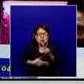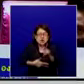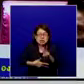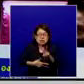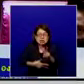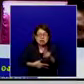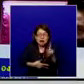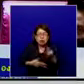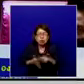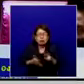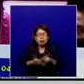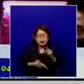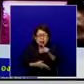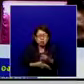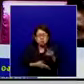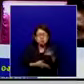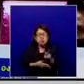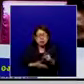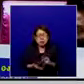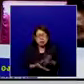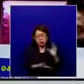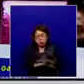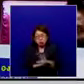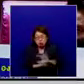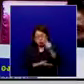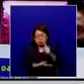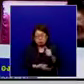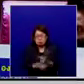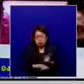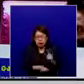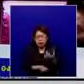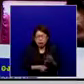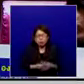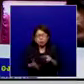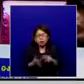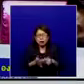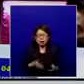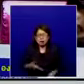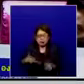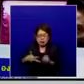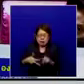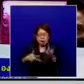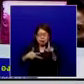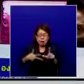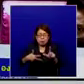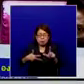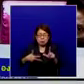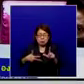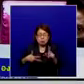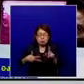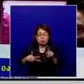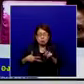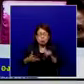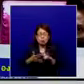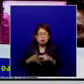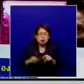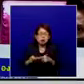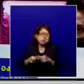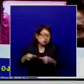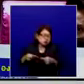ราอัดฉีดเงินช่วยเหลือปั๊บมันฟื้นปั้งเลย V shape นี่ L shape แปลว่าอะไรครับลากยาวซึมยา